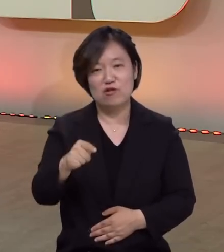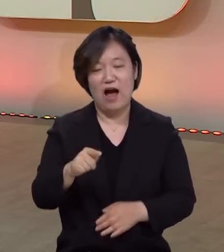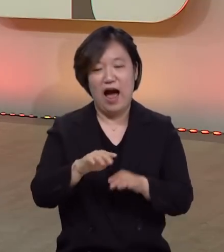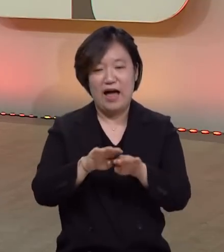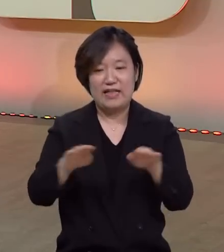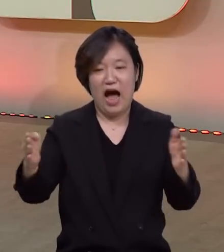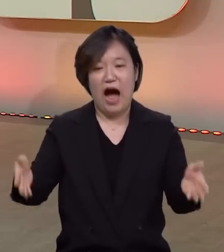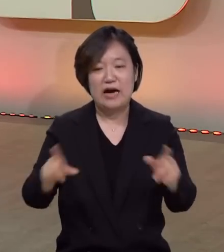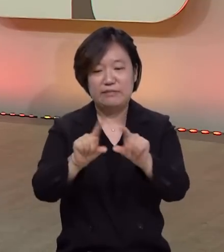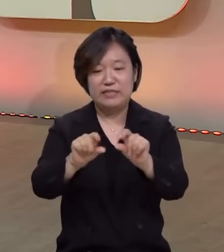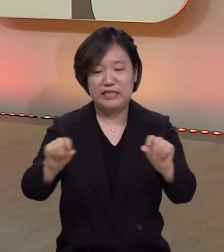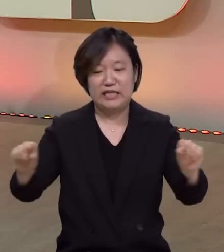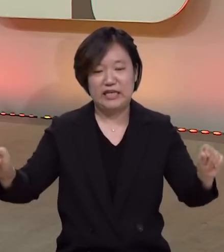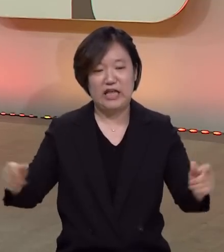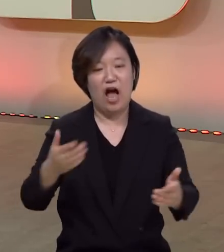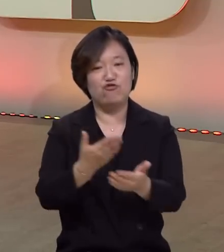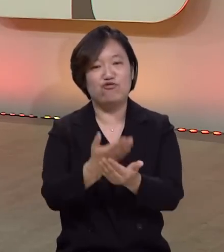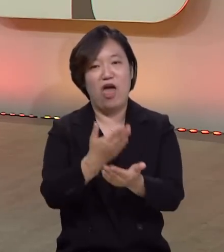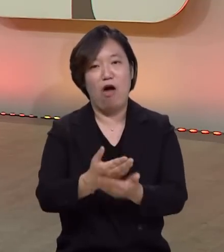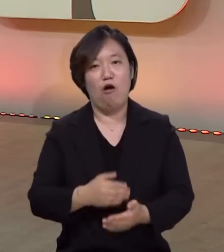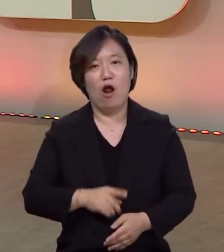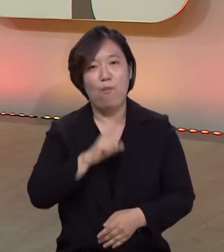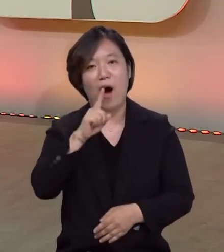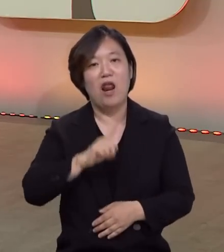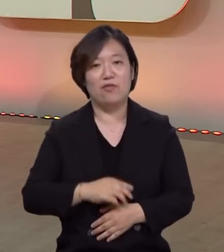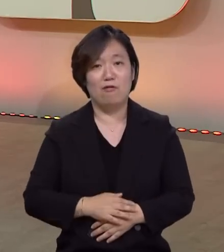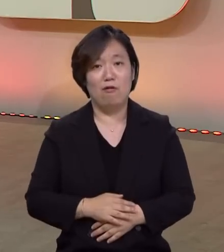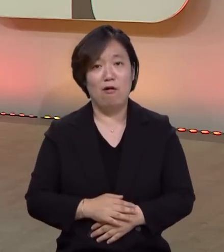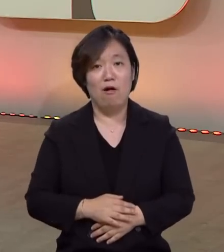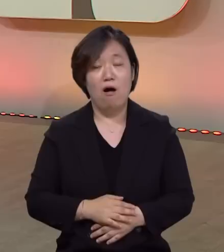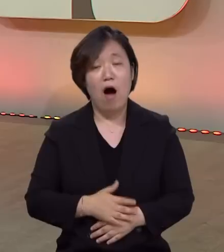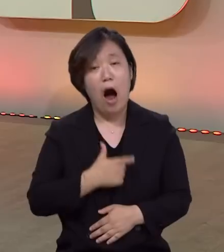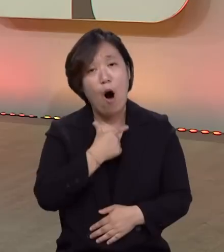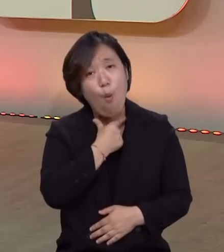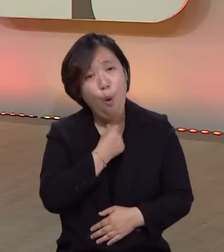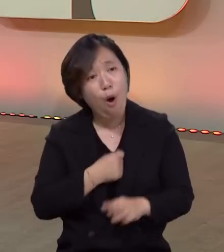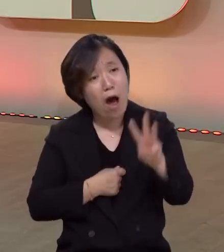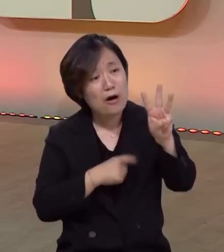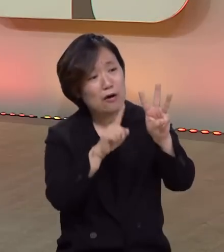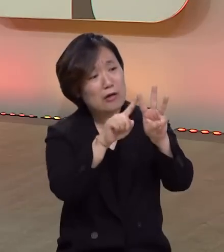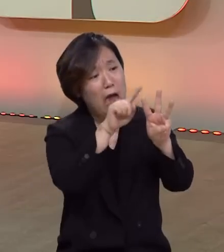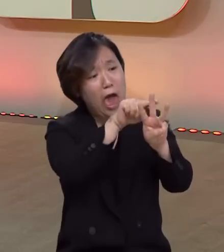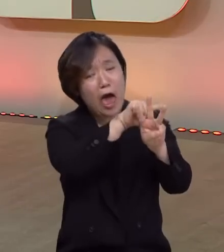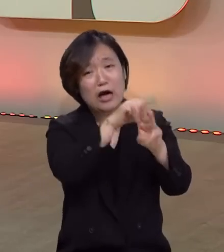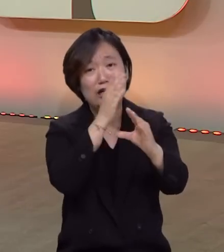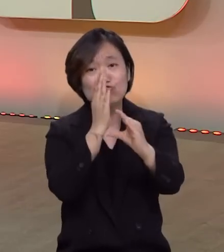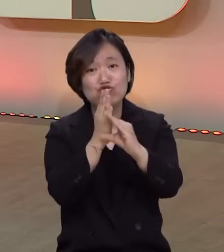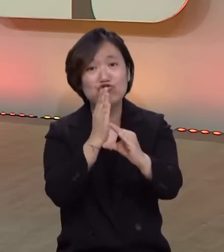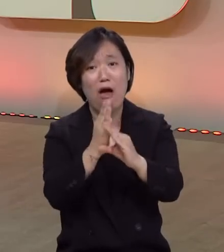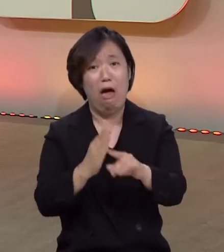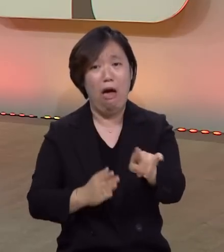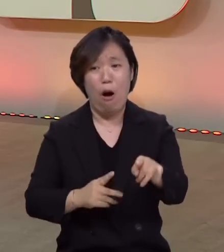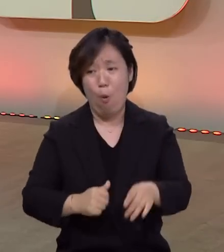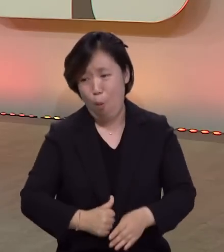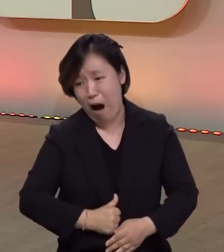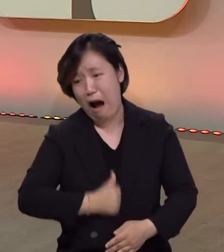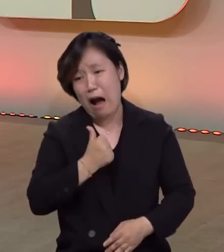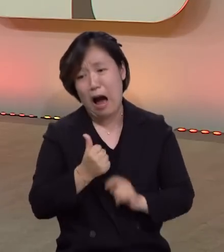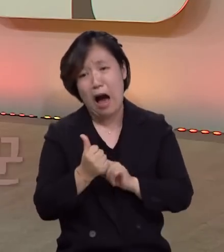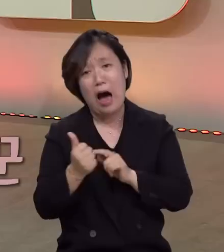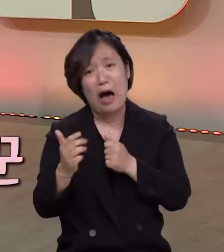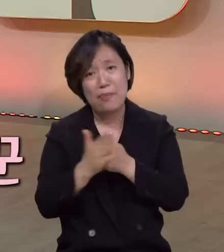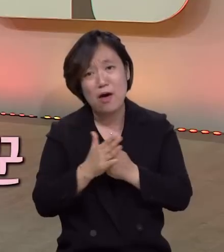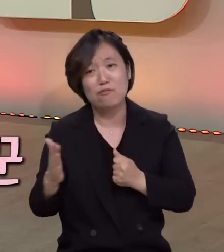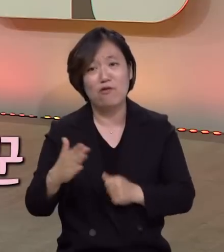아니 소원 세 개를 빌 수가 있는데 아무리 부인하고 말다툼을 해서 화가 나기로서니